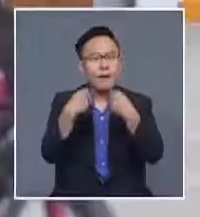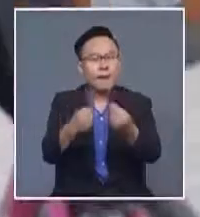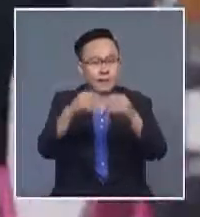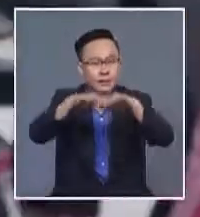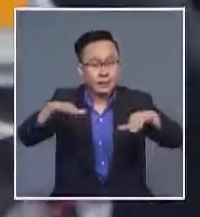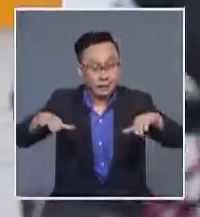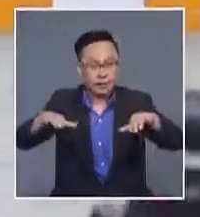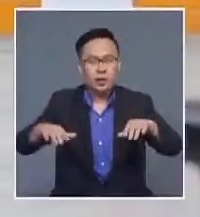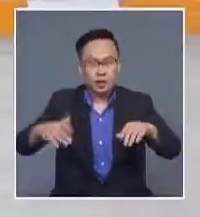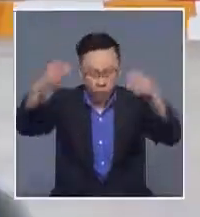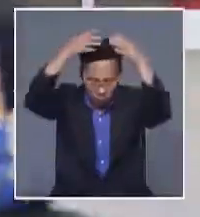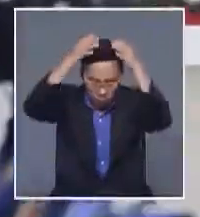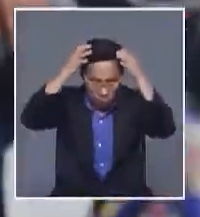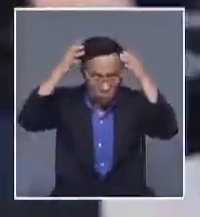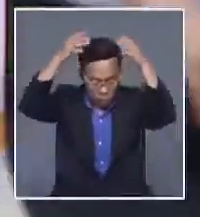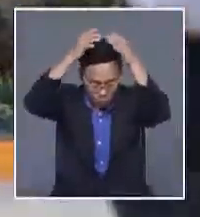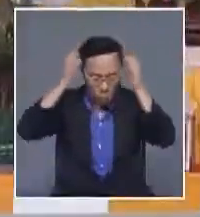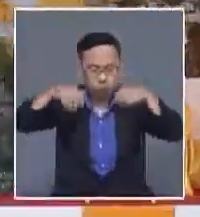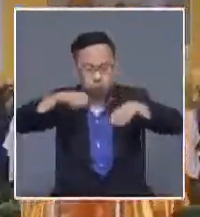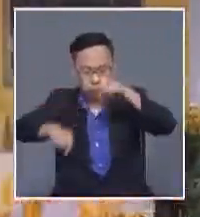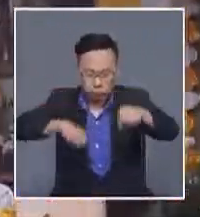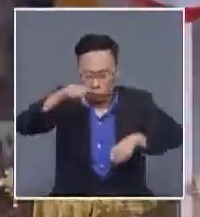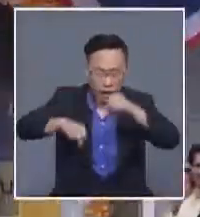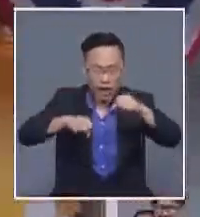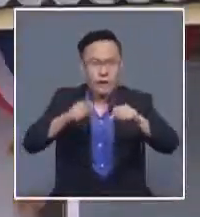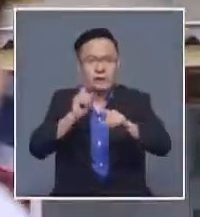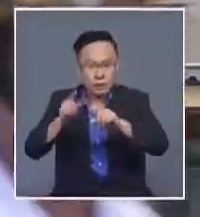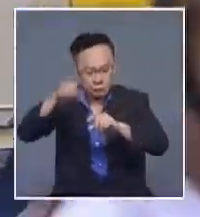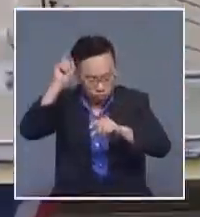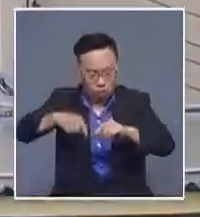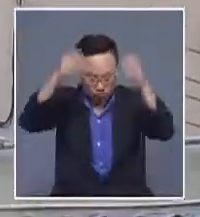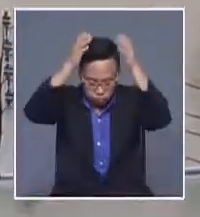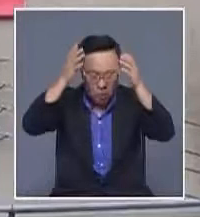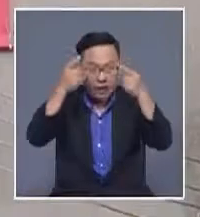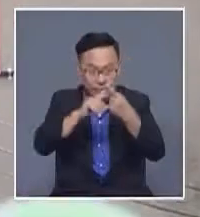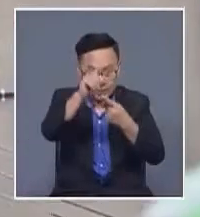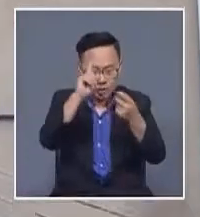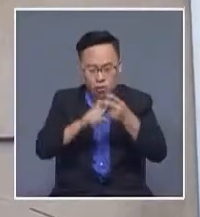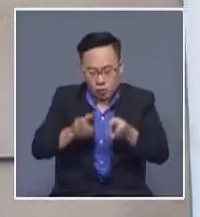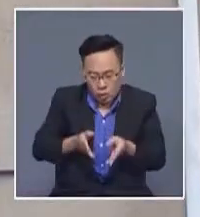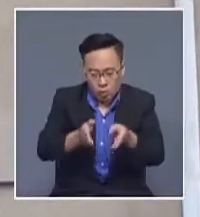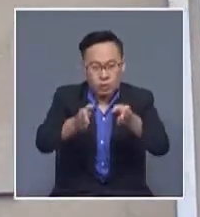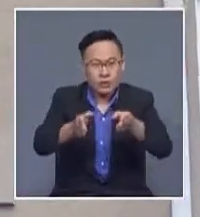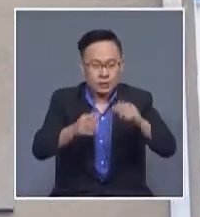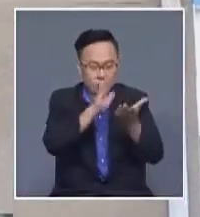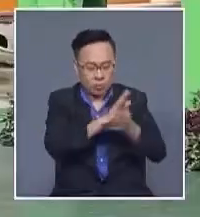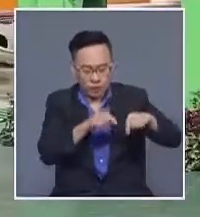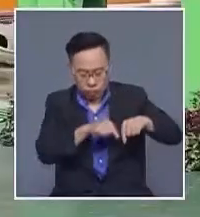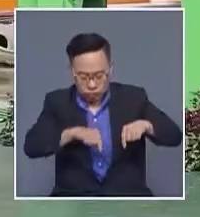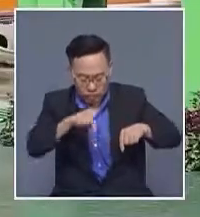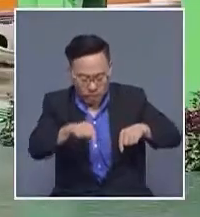ที่ปั่นจักรยานมาค่ะและกับผู้ปกครองค่ะ ที่เห็นอยู่ด้านหลังของเราเป็นบูธกิจกรรมอะไรหรอคะ ค่ะที่เห็นส่วนด้านหลังนะ